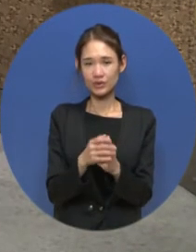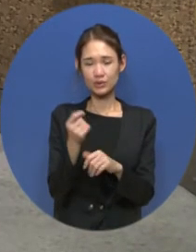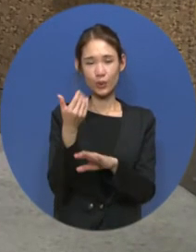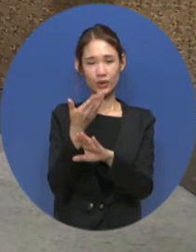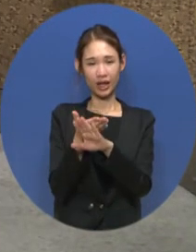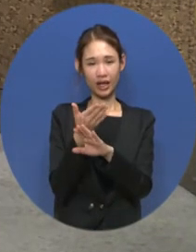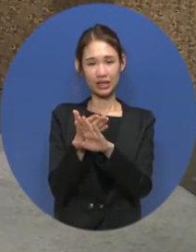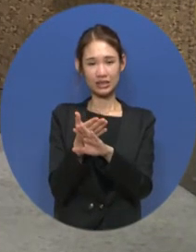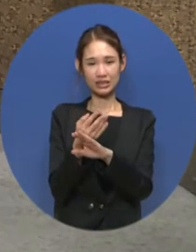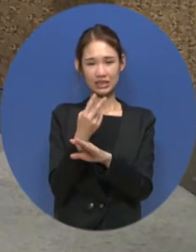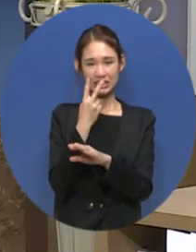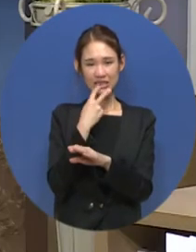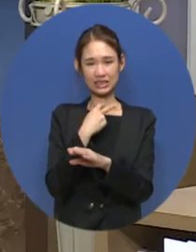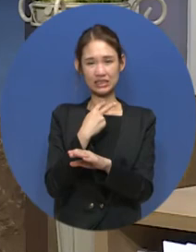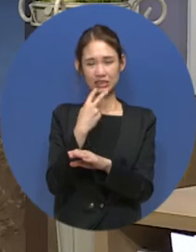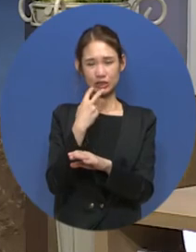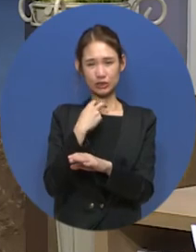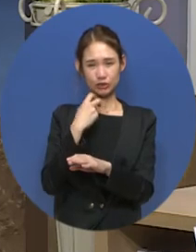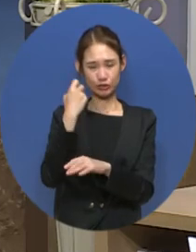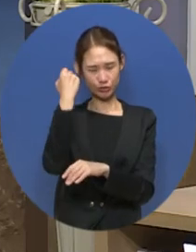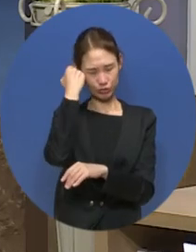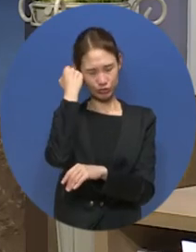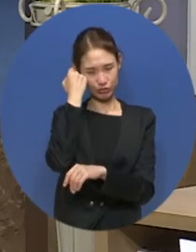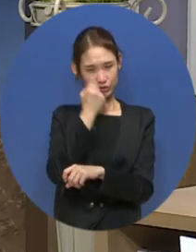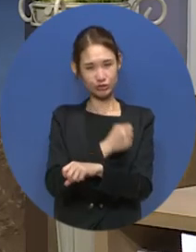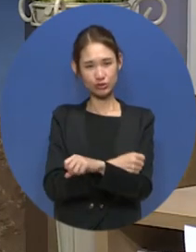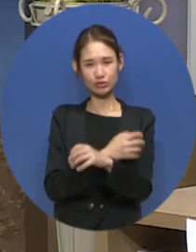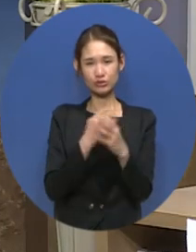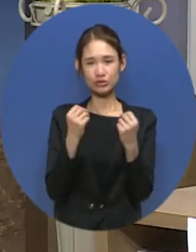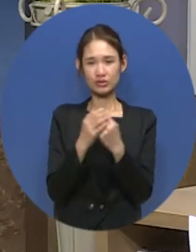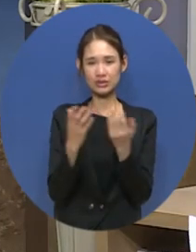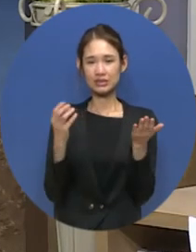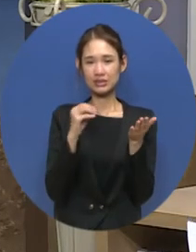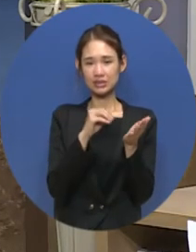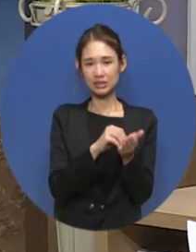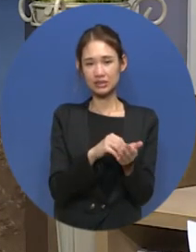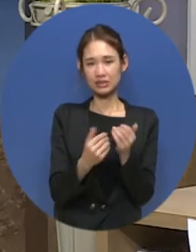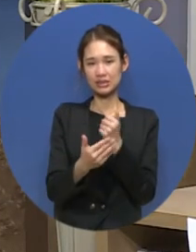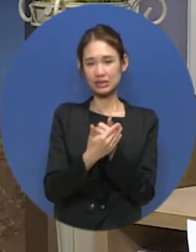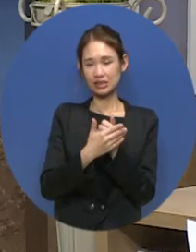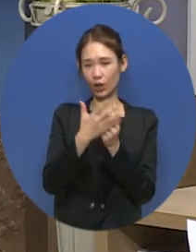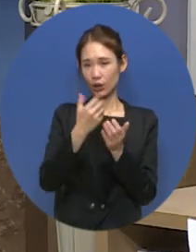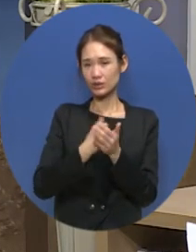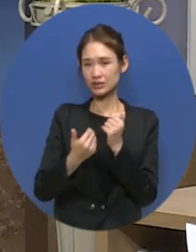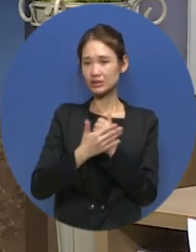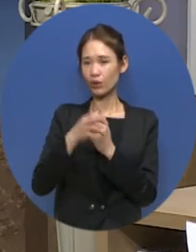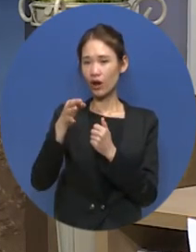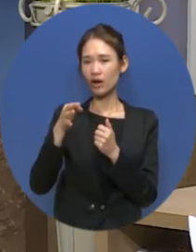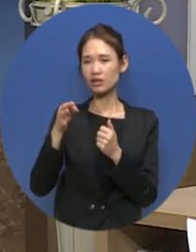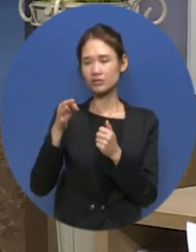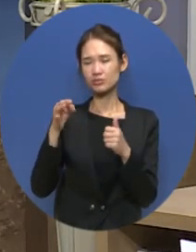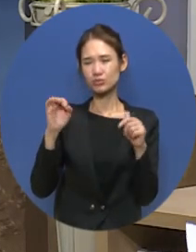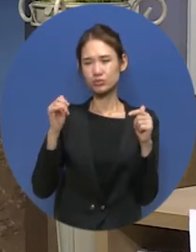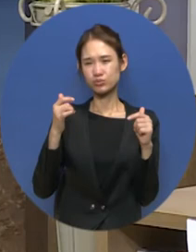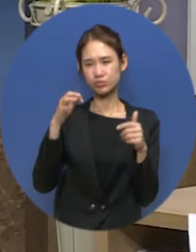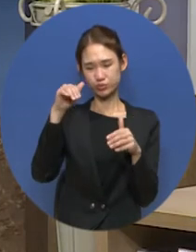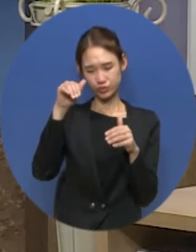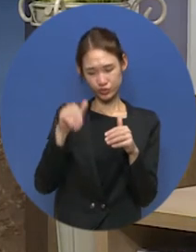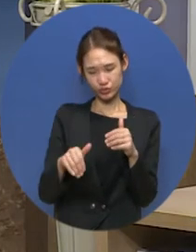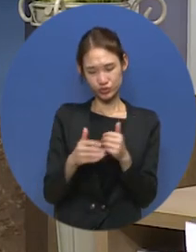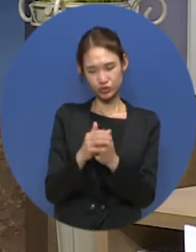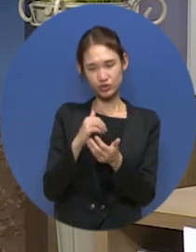다른 이중적 문제로 일자리를 구했을 때 지원받던 그 지원금이 줄어든다든지 하는 문제 때문에